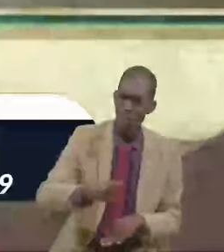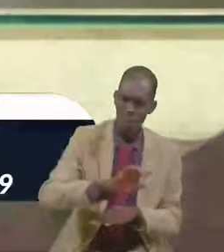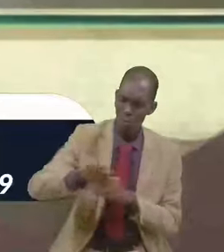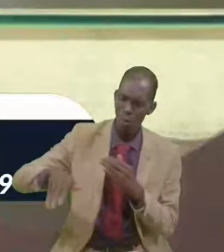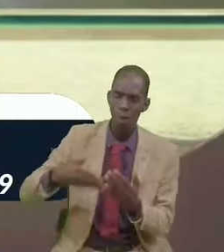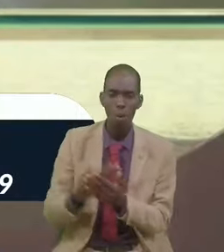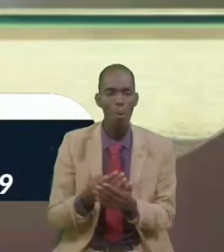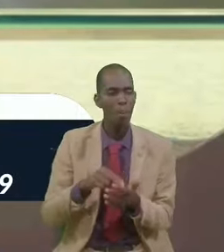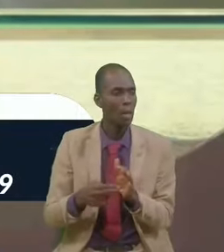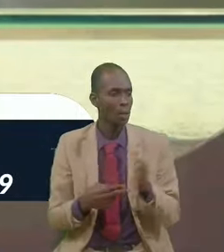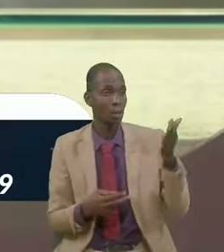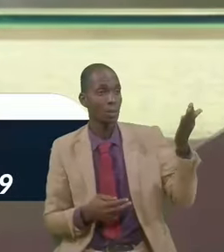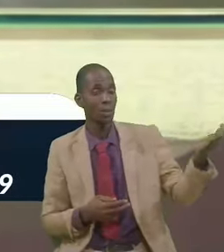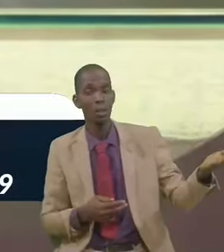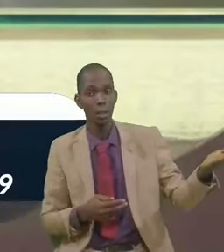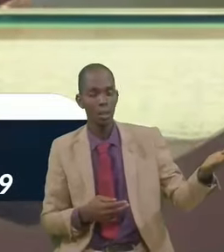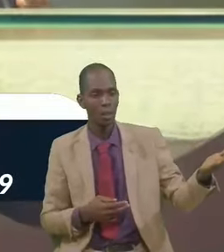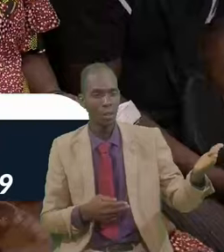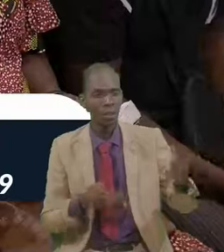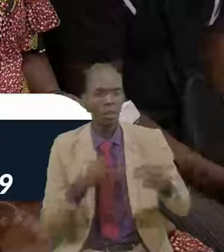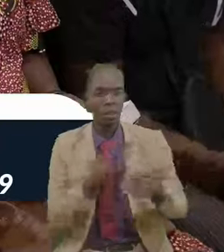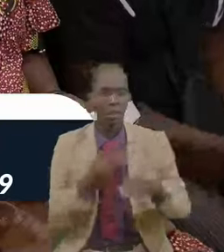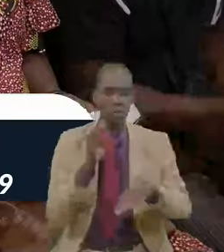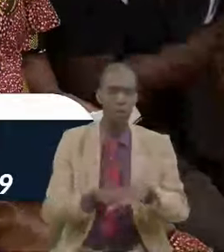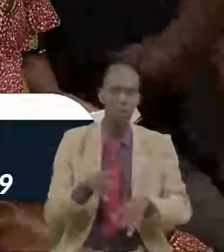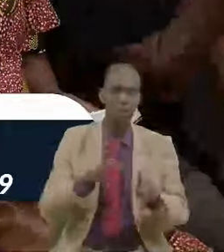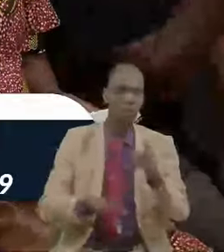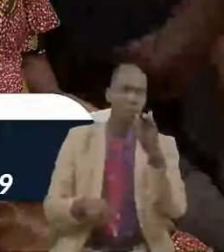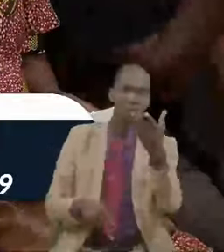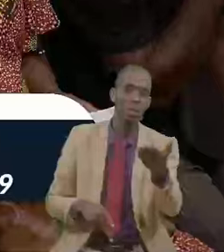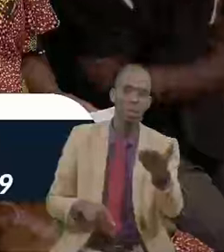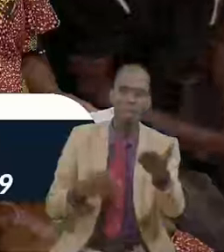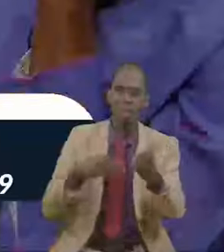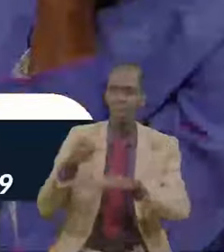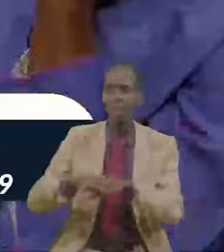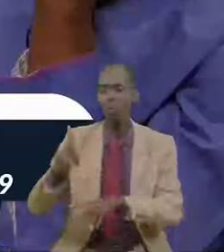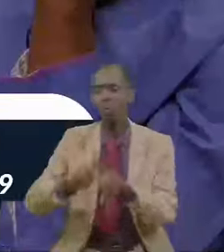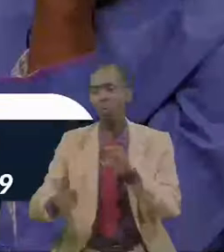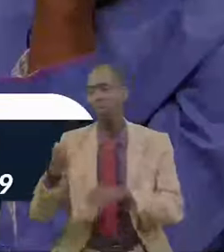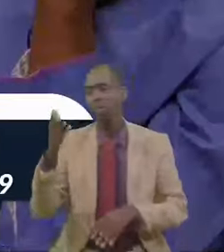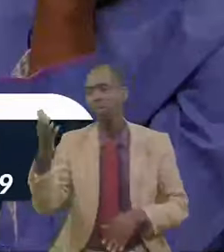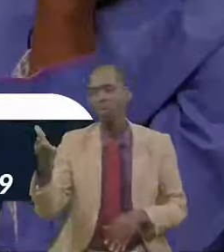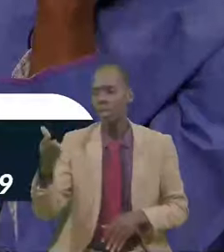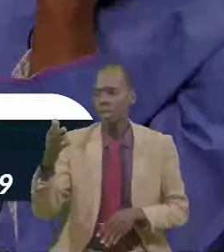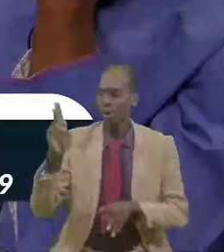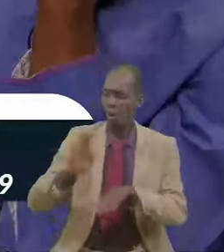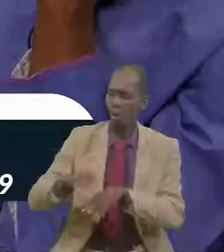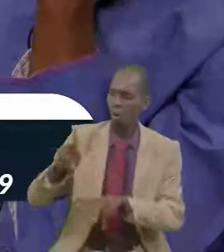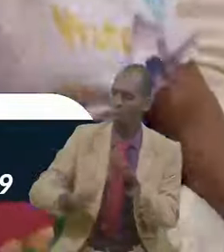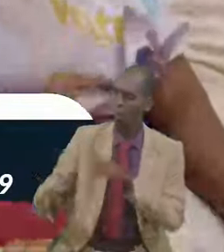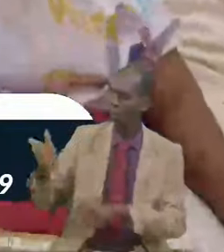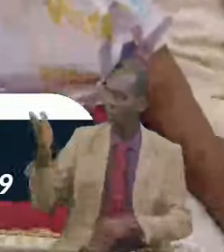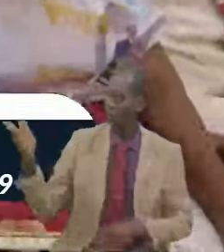tous. Sur eux tous là-bas. Dit sur eux tous dans ce pays-là, sur eux tous en ligne, sur eux tous là où vous